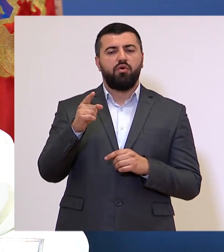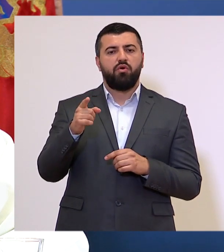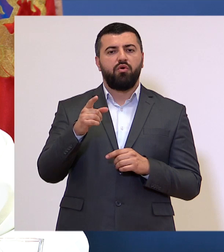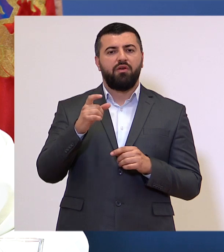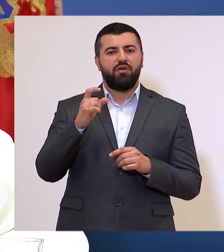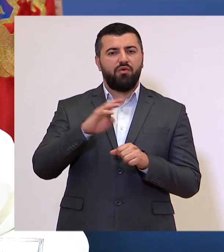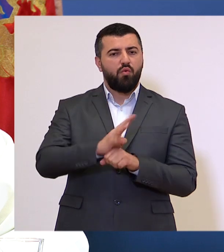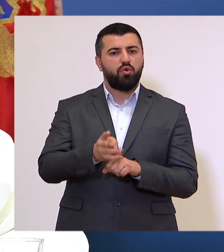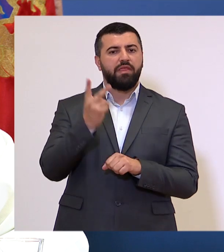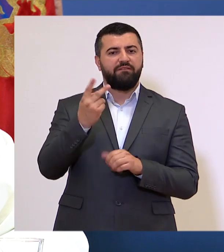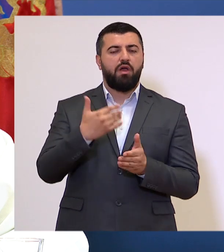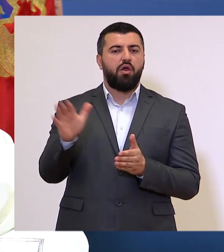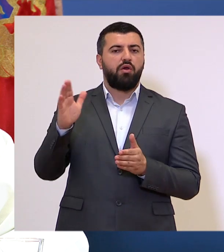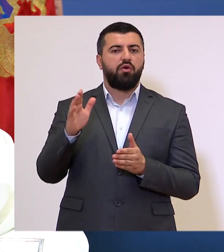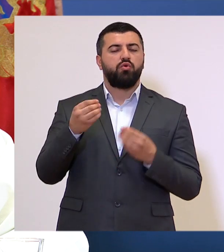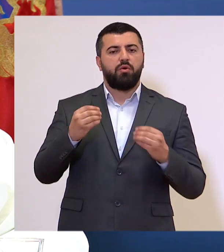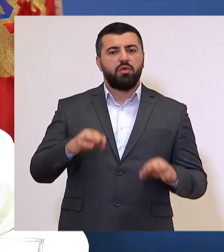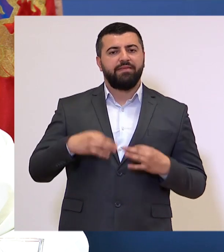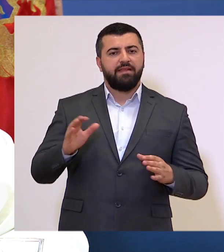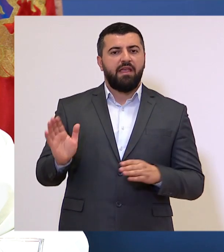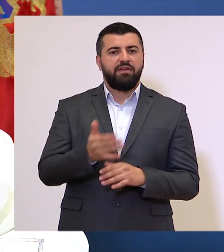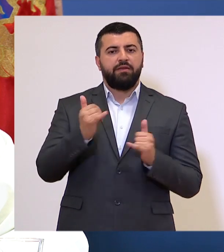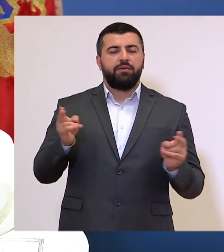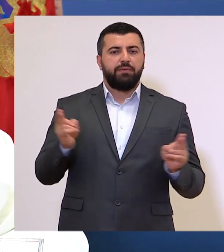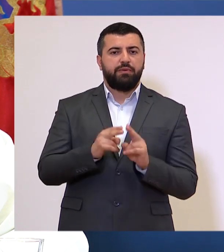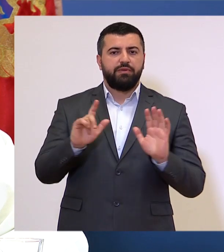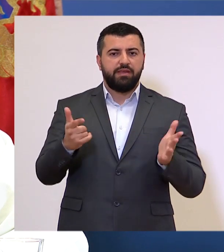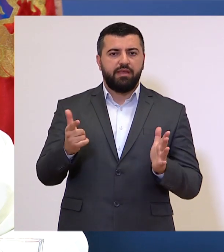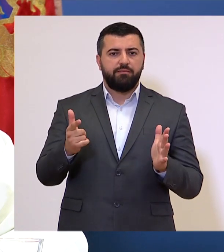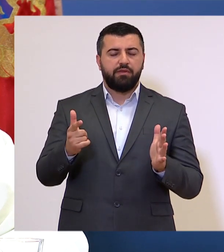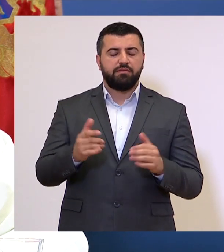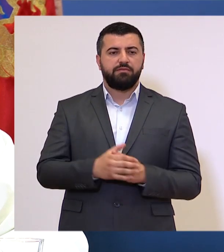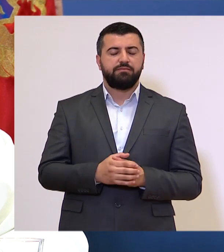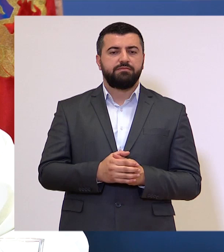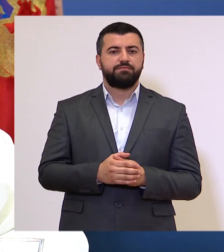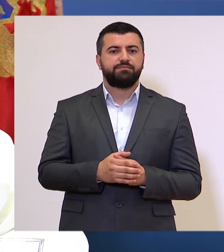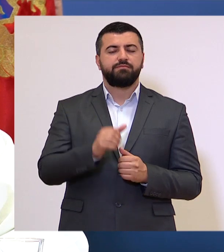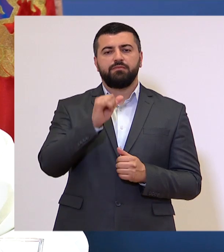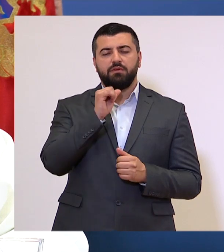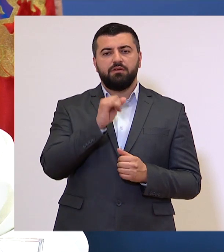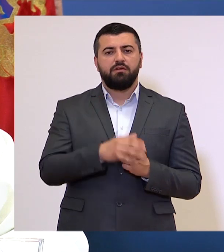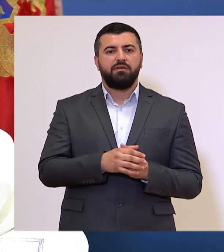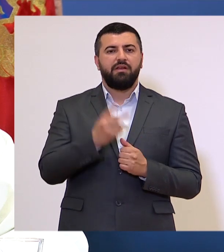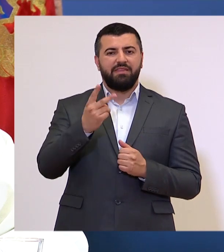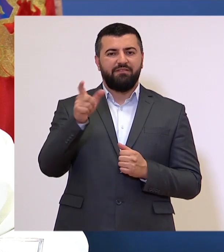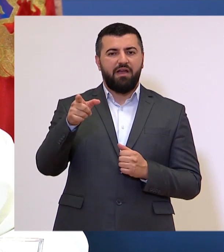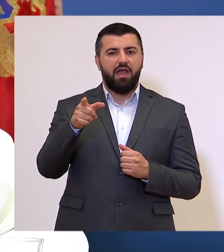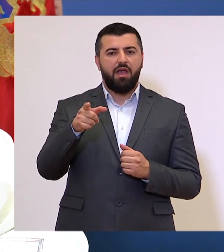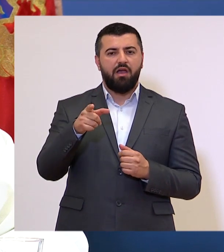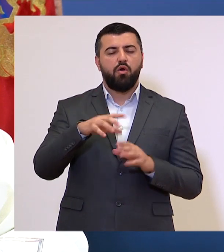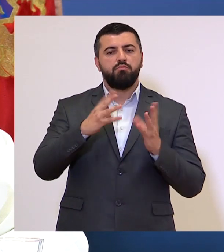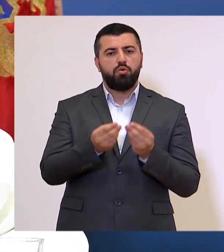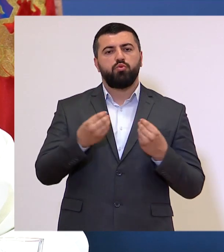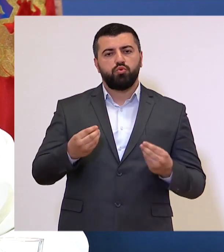COVID-2 virus 2 pacijenta, bilo ih je dakle 19, sada je 17. Zdravstveno stanje ovih na infektivnoj klinici je stabilno, 2 na internoj klinici je